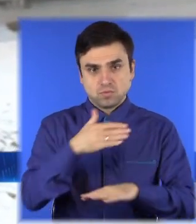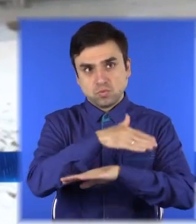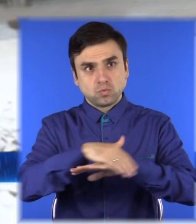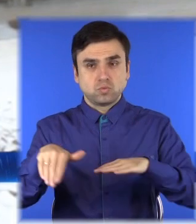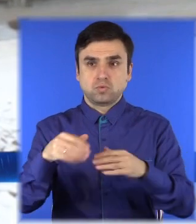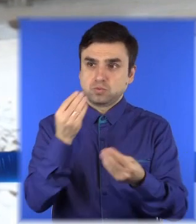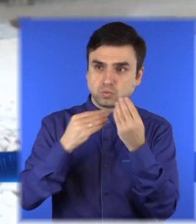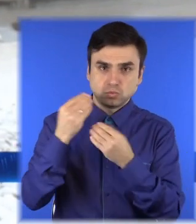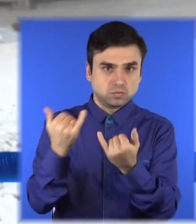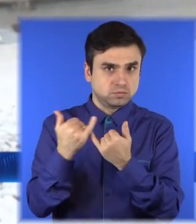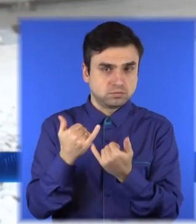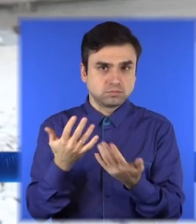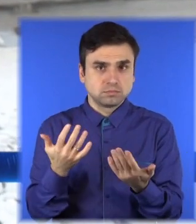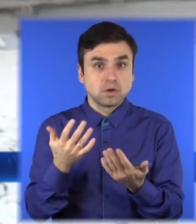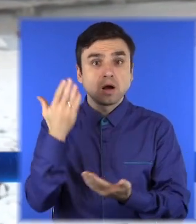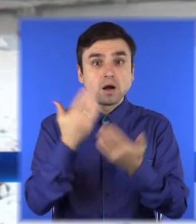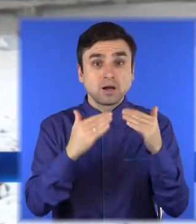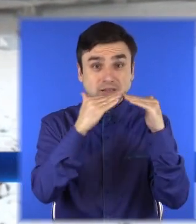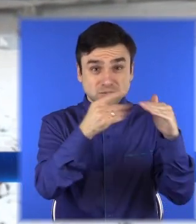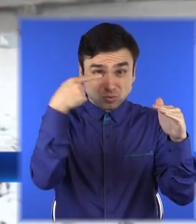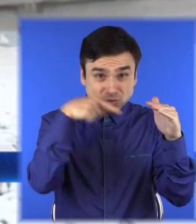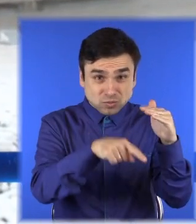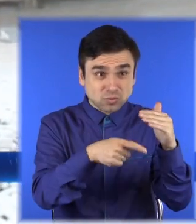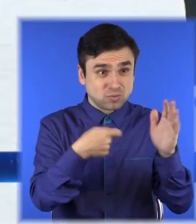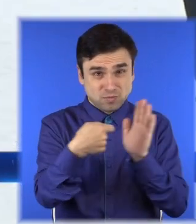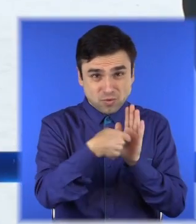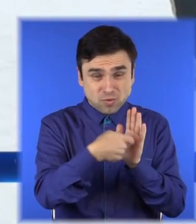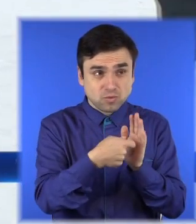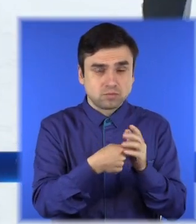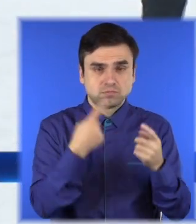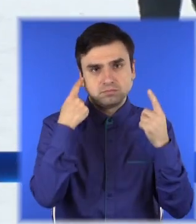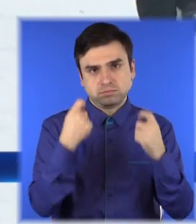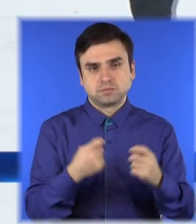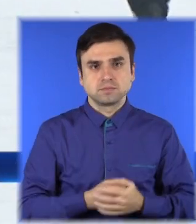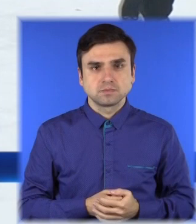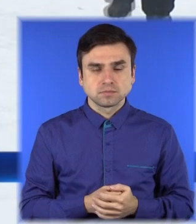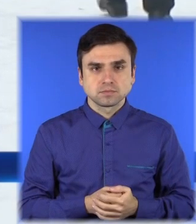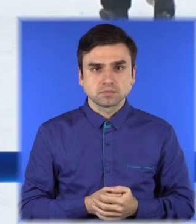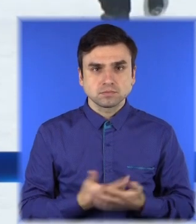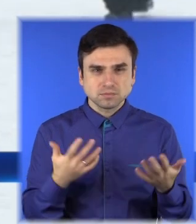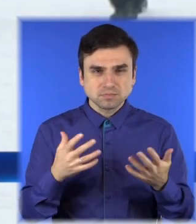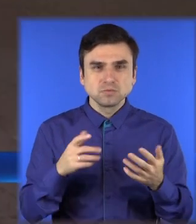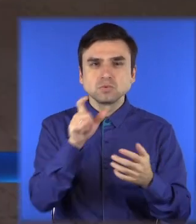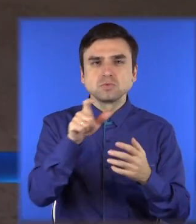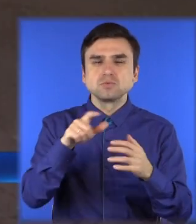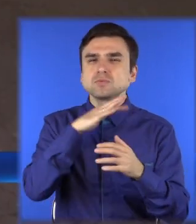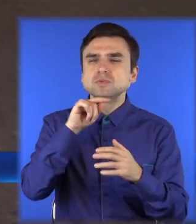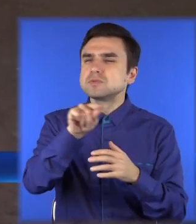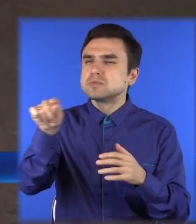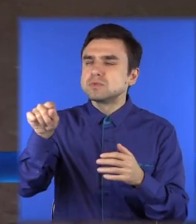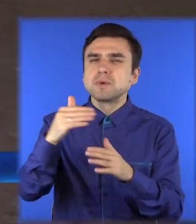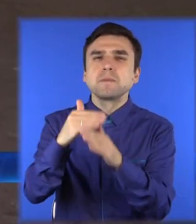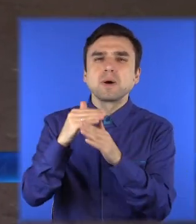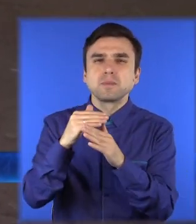свіжому воздусі. Ну, якщо буде в приміщенні в теплому, то ще буде краще. Зі світу по нитці недаремно так кажуть, бо дійсно